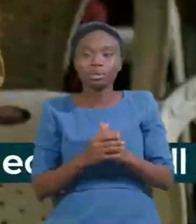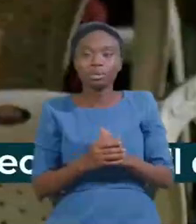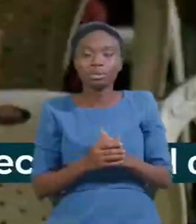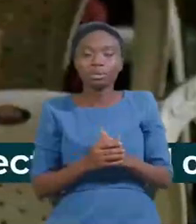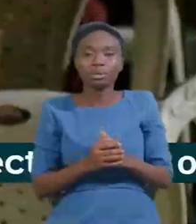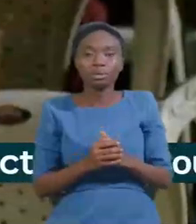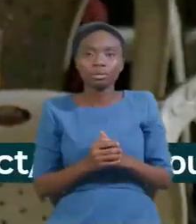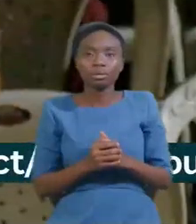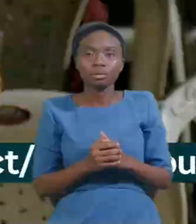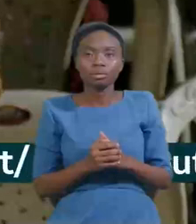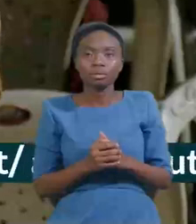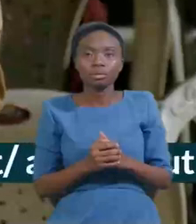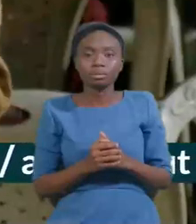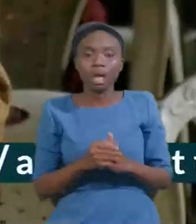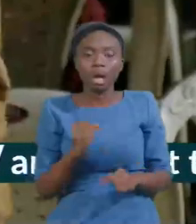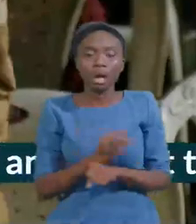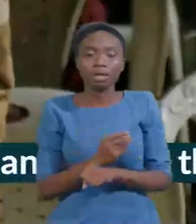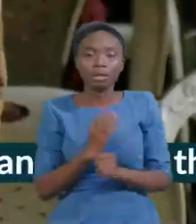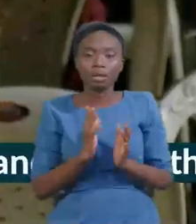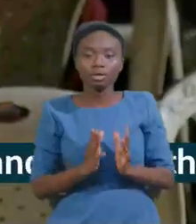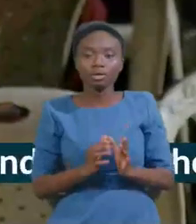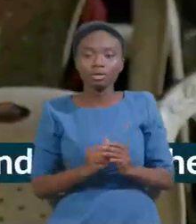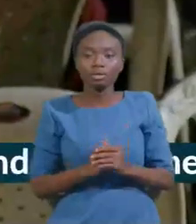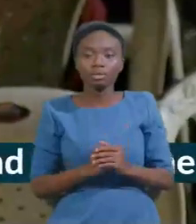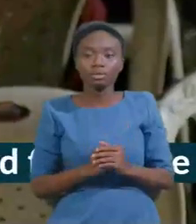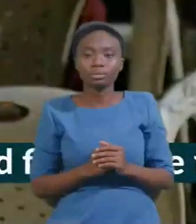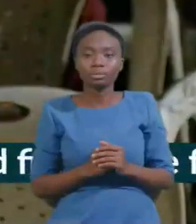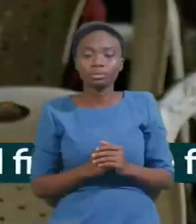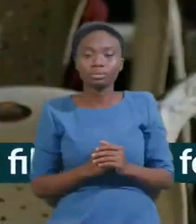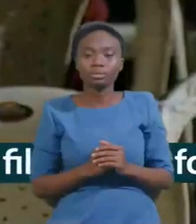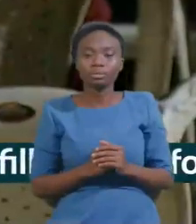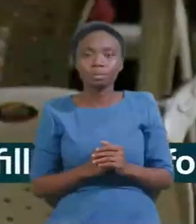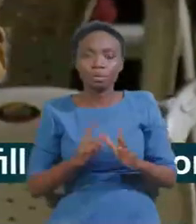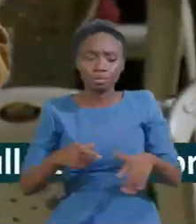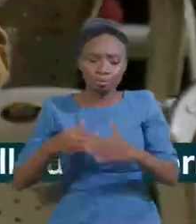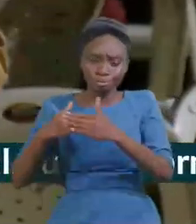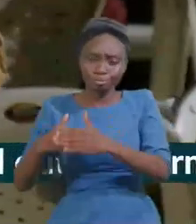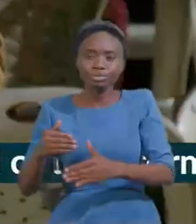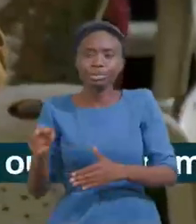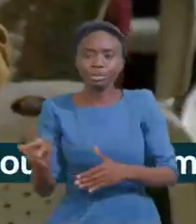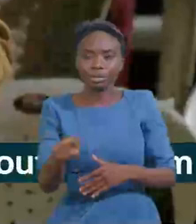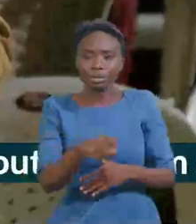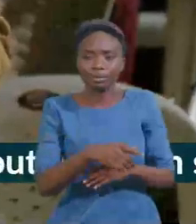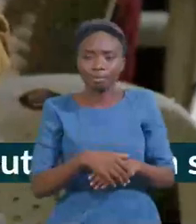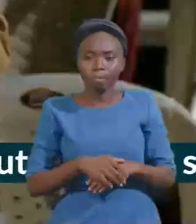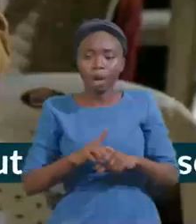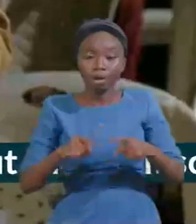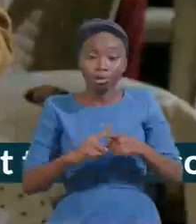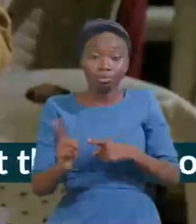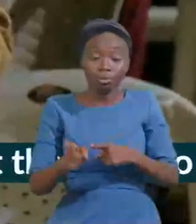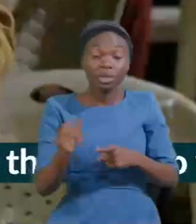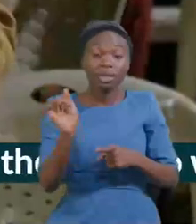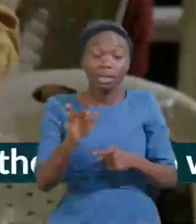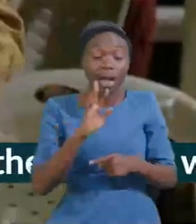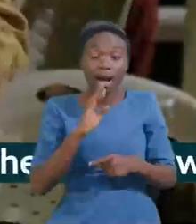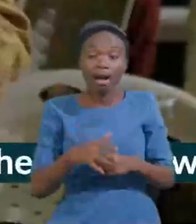Jésus. Counselors, conseillers, go near them. Rapprochez-vous d'eux. Go to where they are.